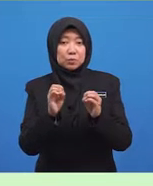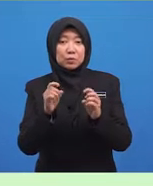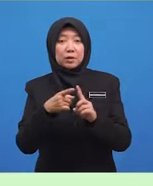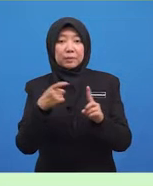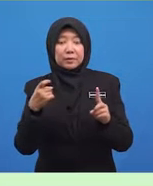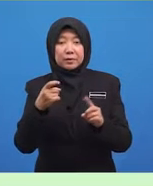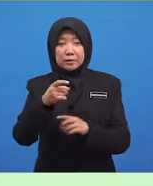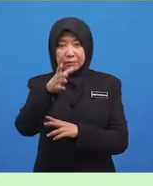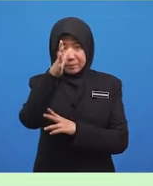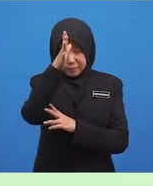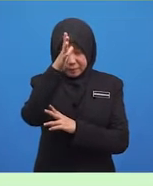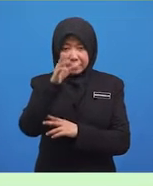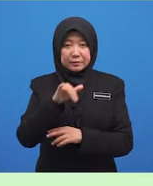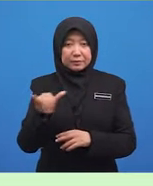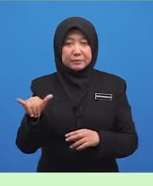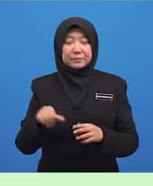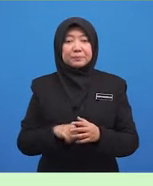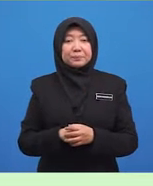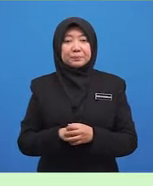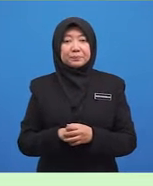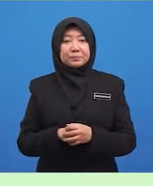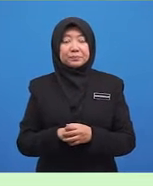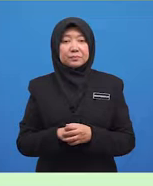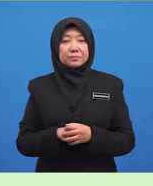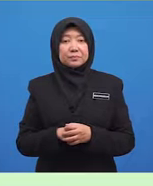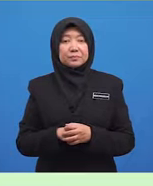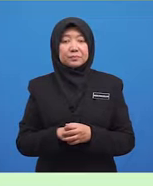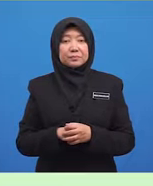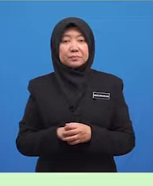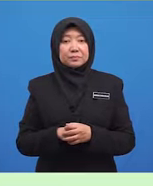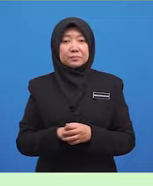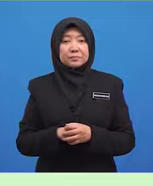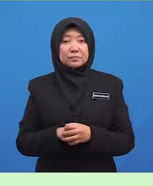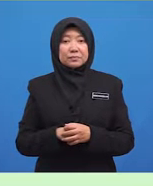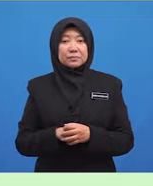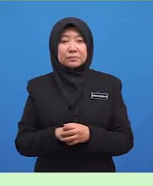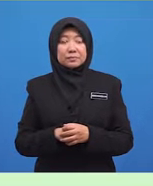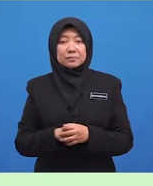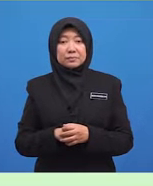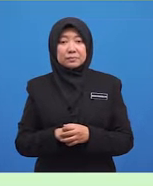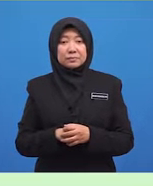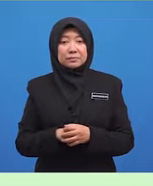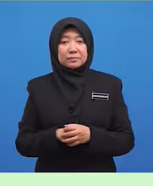ayahnya. Ayat ketiga, Siti menulis menggunakan.